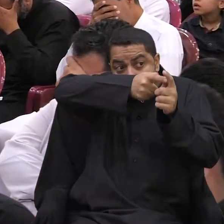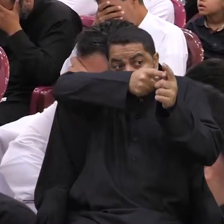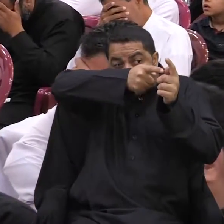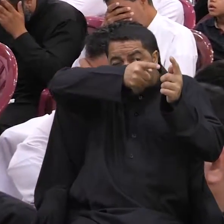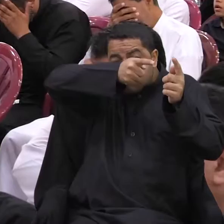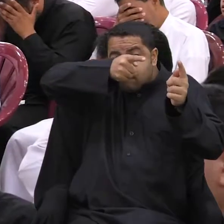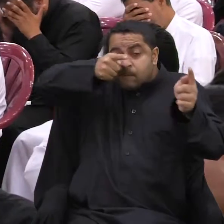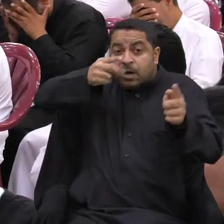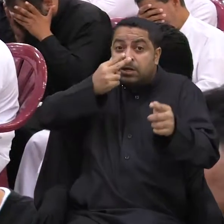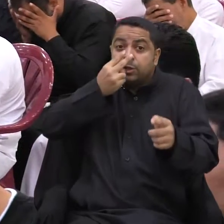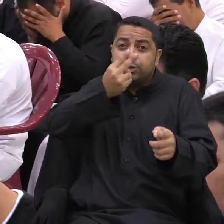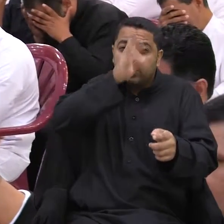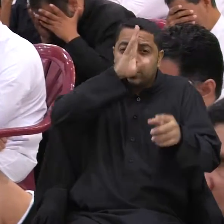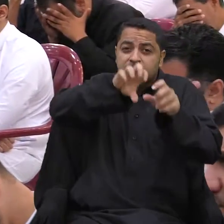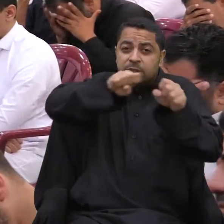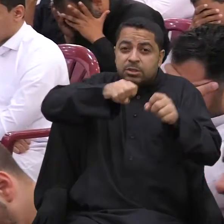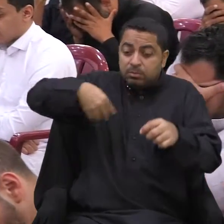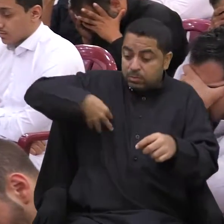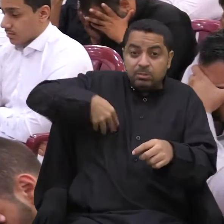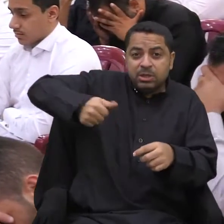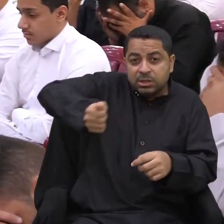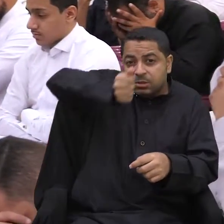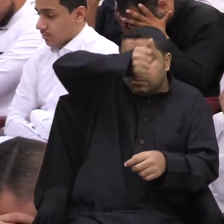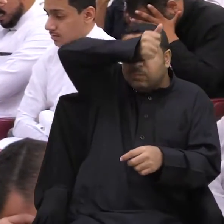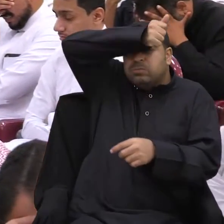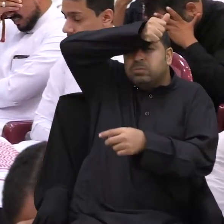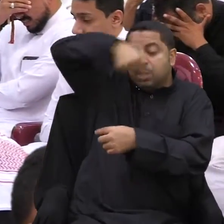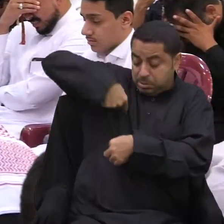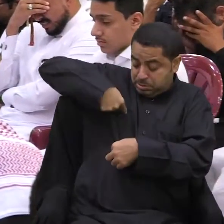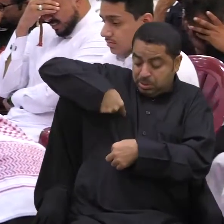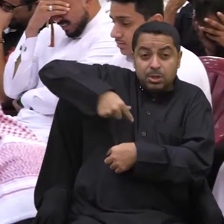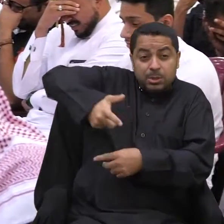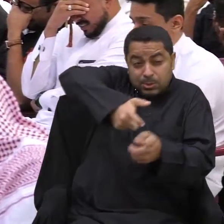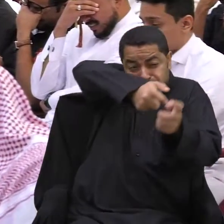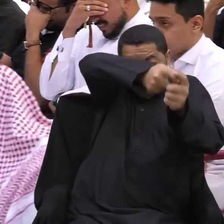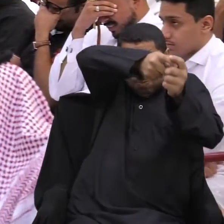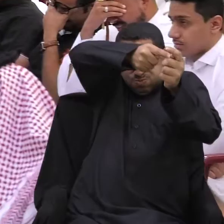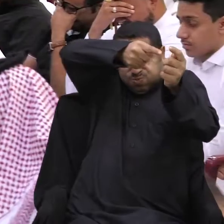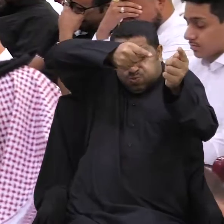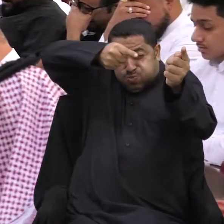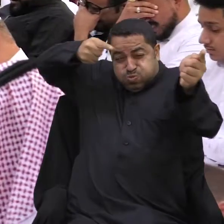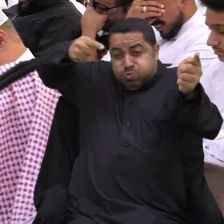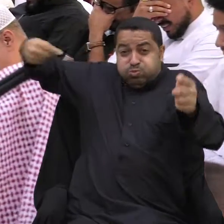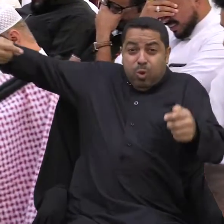الميشوم يقع في أحشاء إمامنا الحسين.